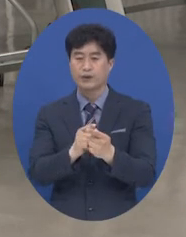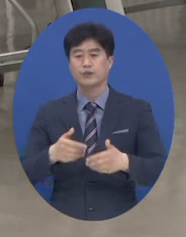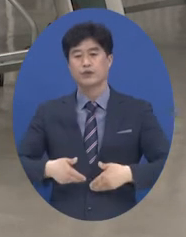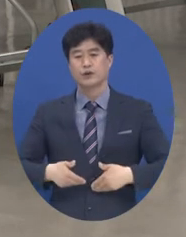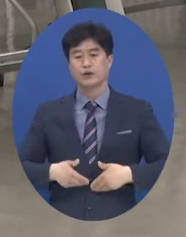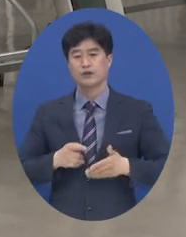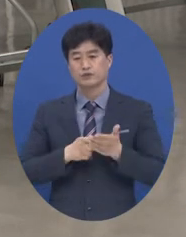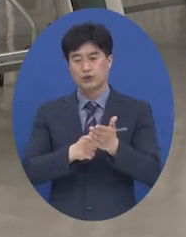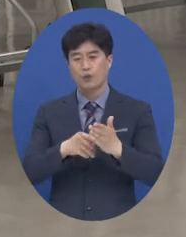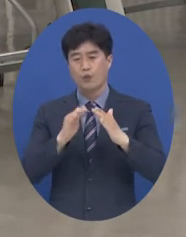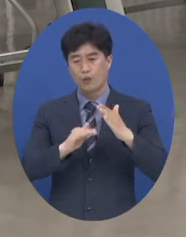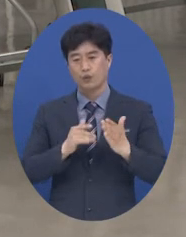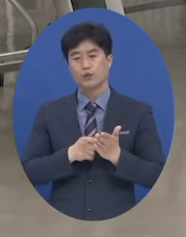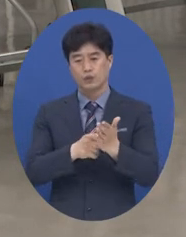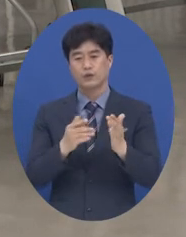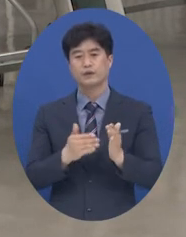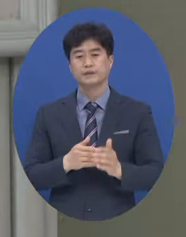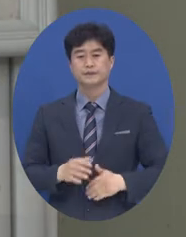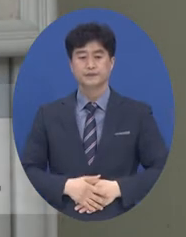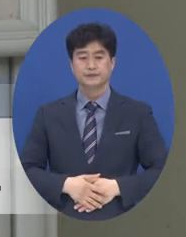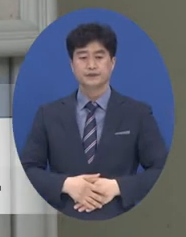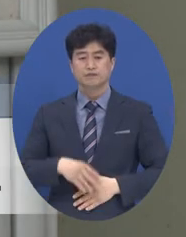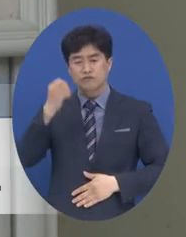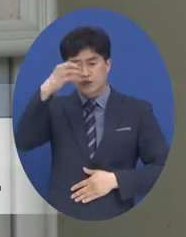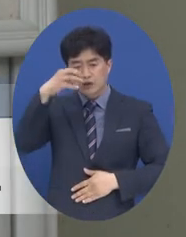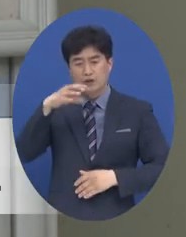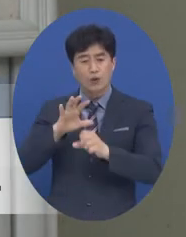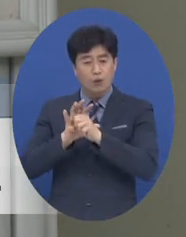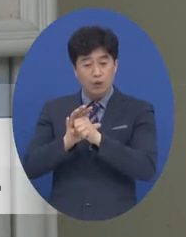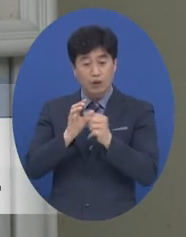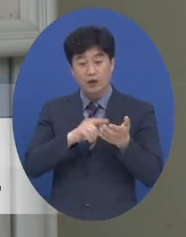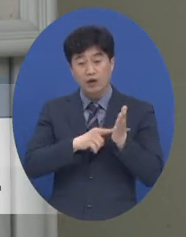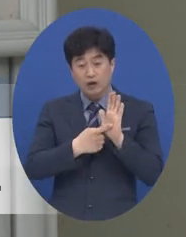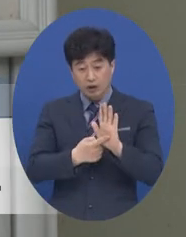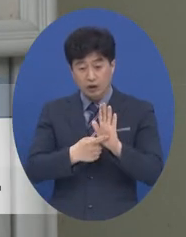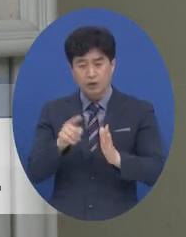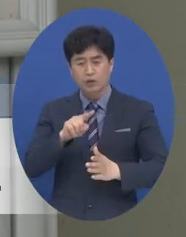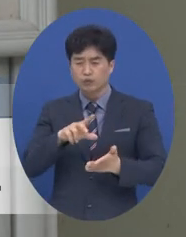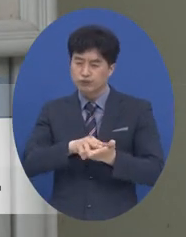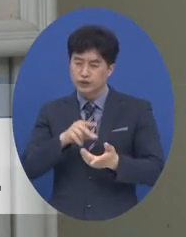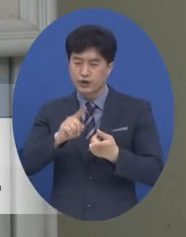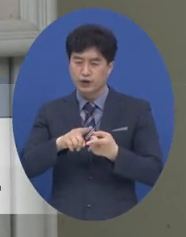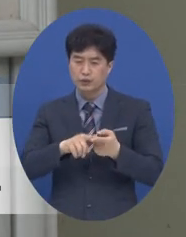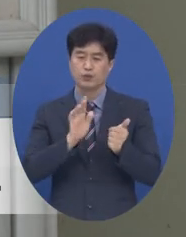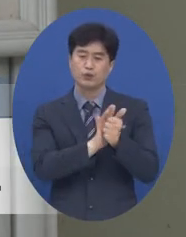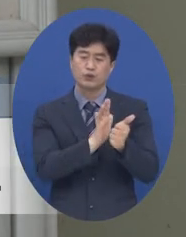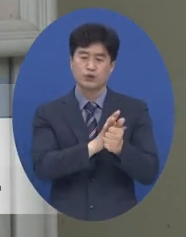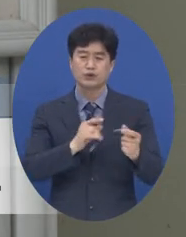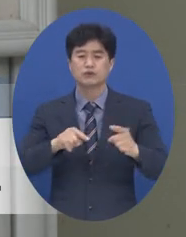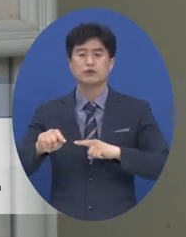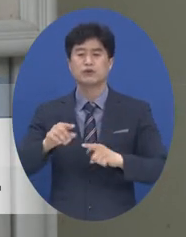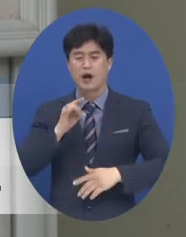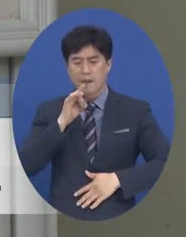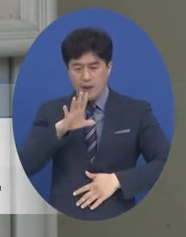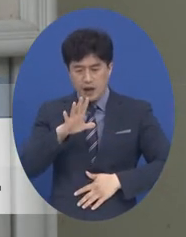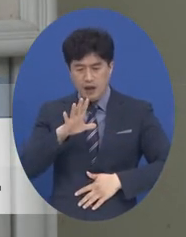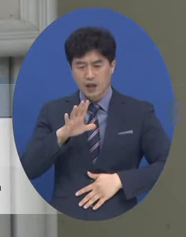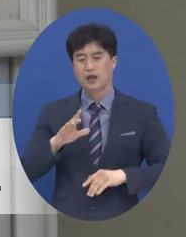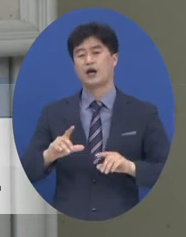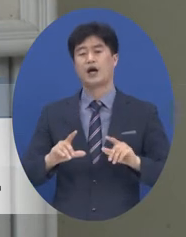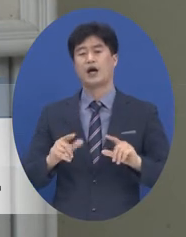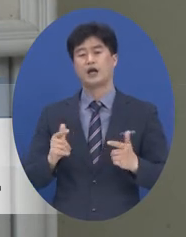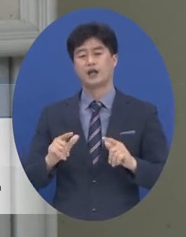제언이 공통적으로 나왔습니다. 단순히 코로나19에서 드러난 어떤 문제에 대해서